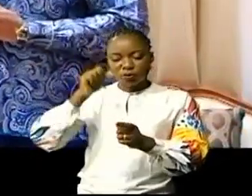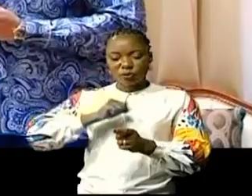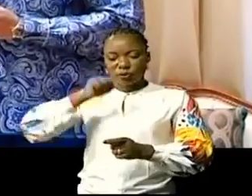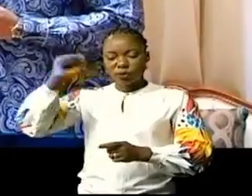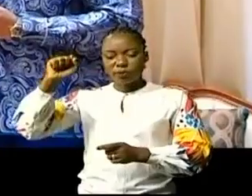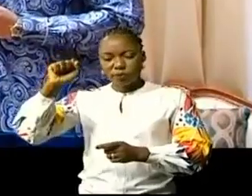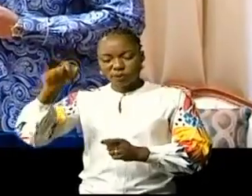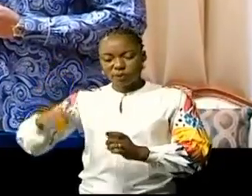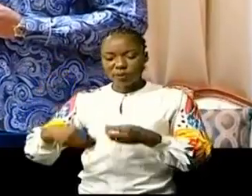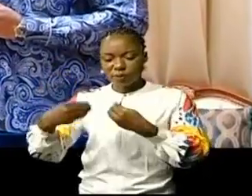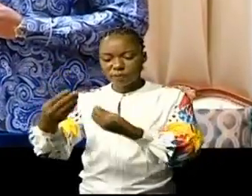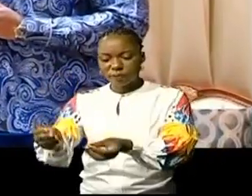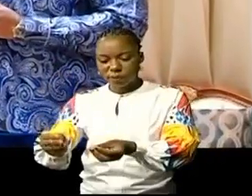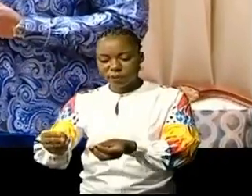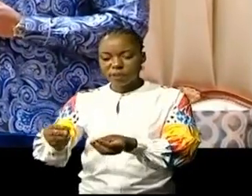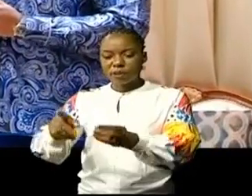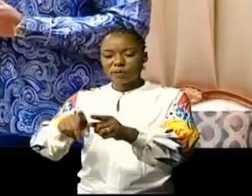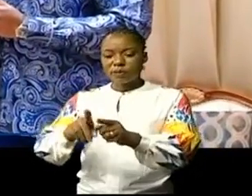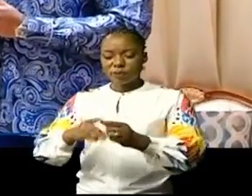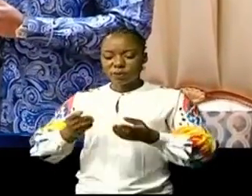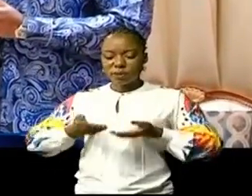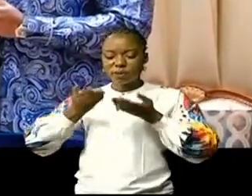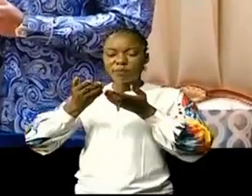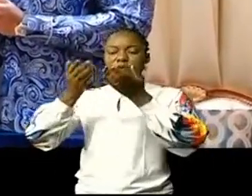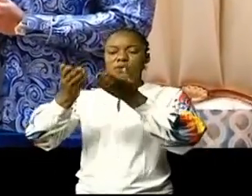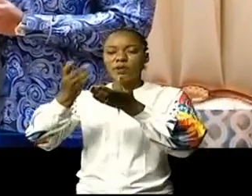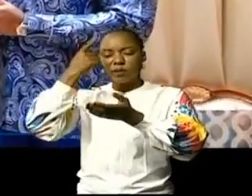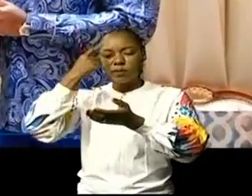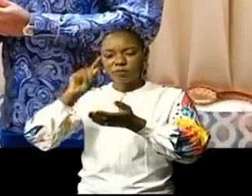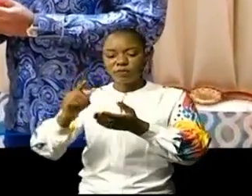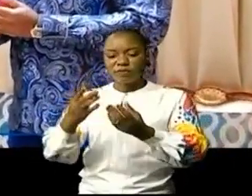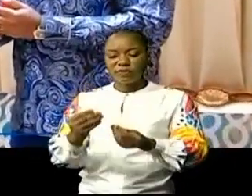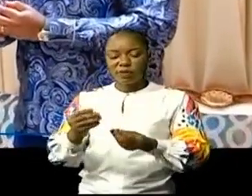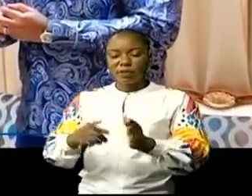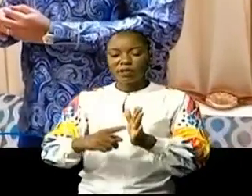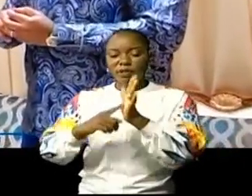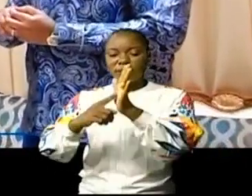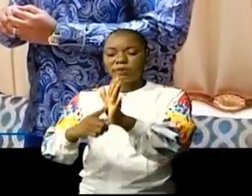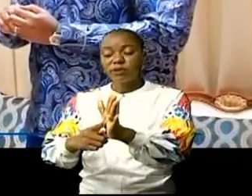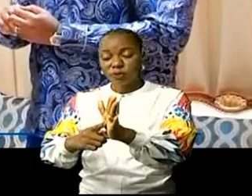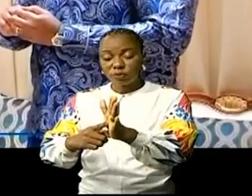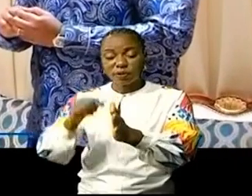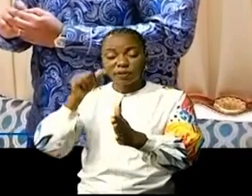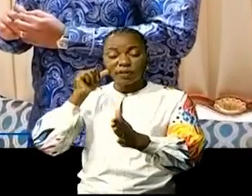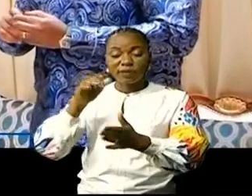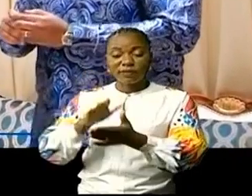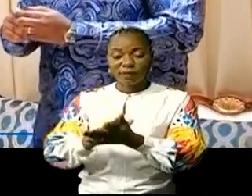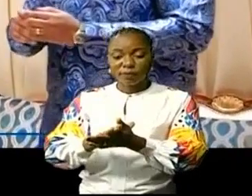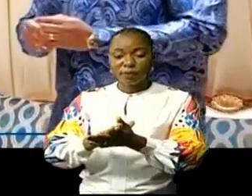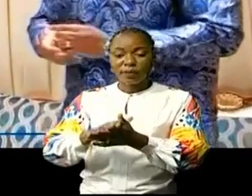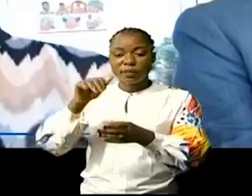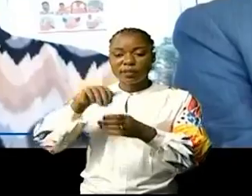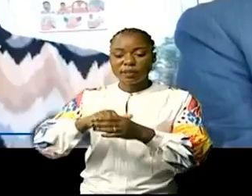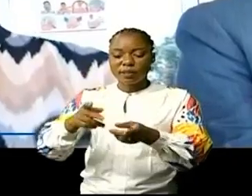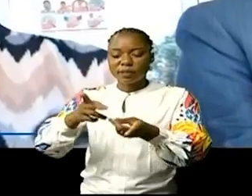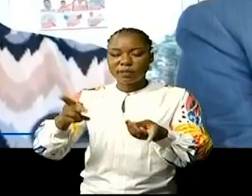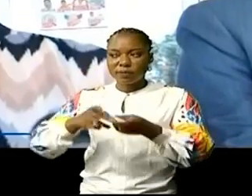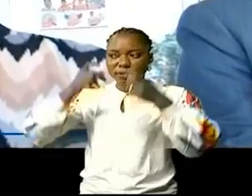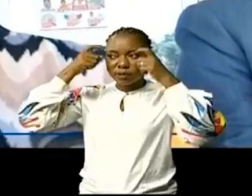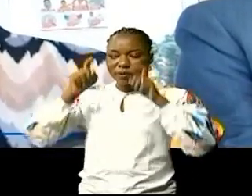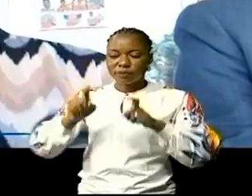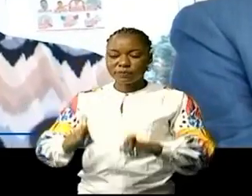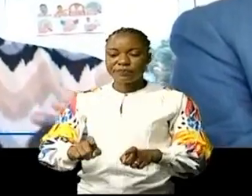aussi présenté un plaidoyer en faveur de la représentation des femmes au sein des institutions. La loi électorale va